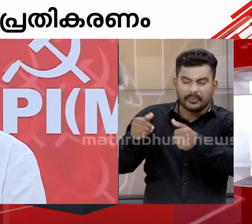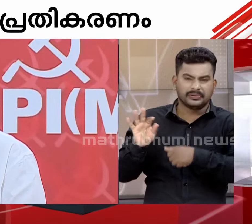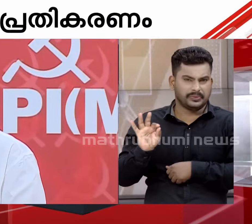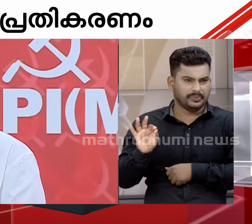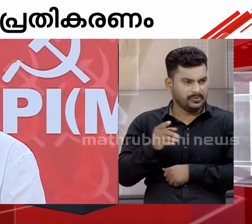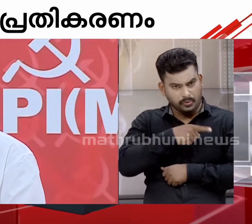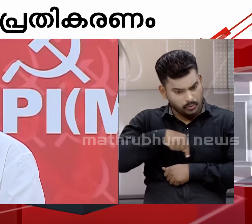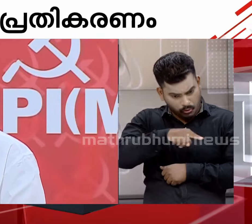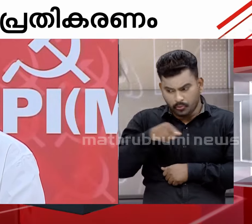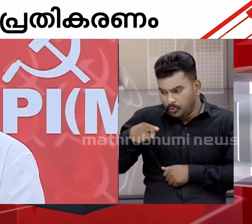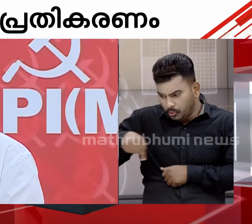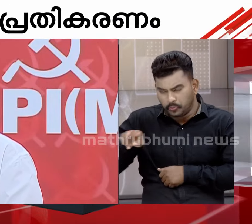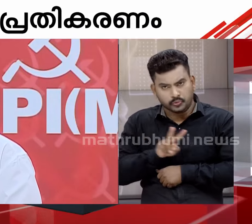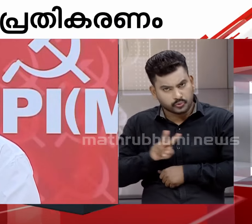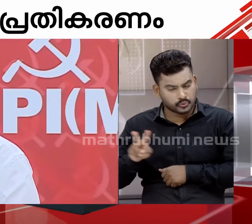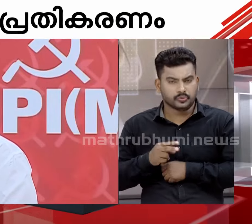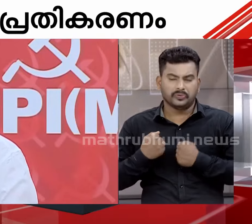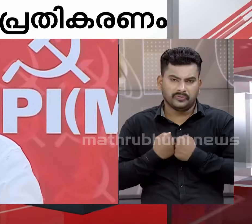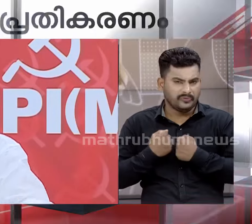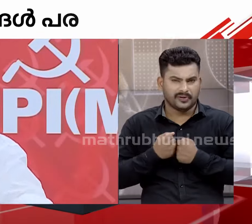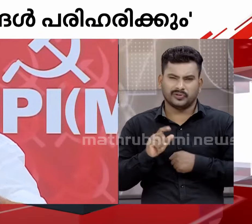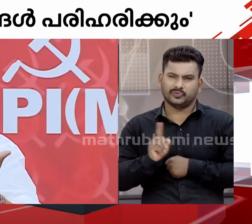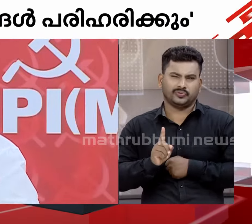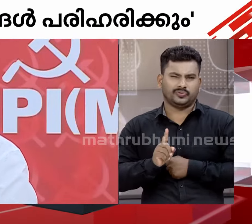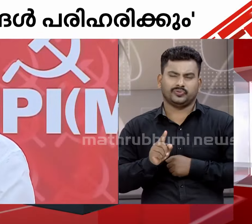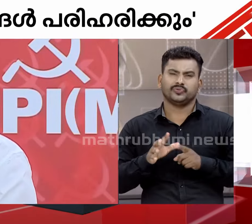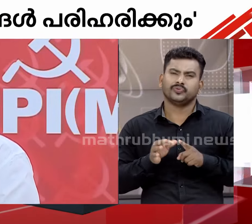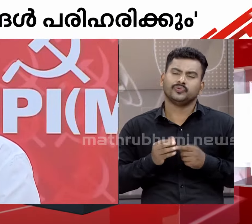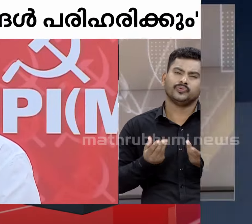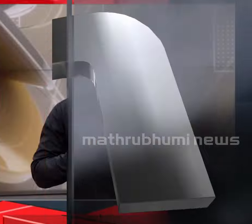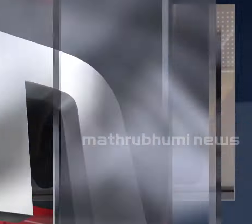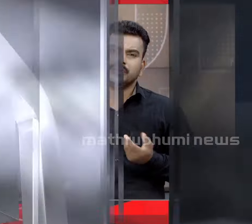പരിഹരിക്കുന്ന നിലപാട് സ്വീകരിക്കുകയാണ് വേണ്ടത്. അല്ലാണ്ട് അങ്ങോട്ടും ഇങ്ങോട്ടും ഏറ്റുമുട്ടിയിട്ട് പല കാര്യമുണ്ടോ? പരിഹരിക്കണം.